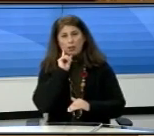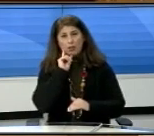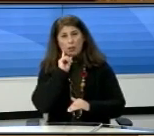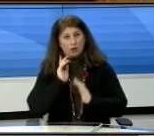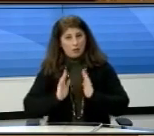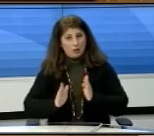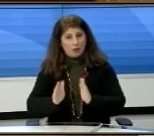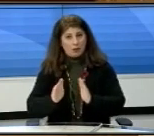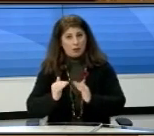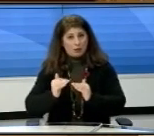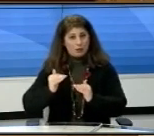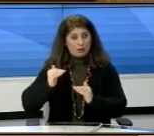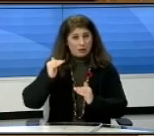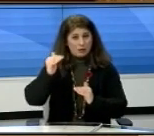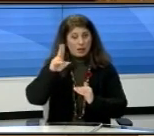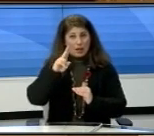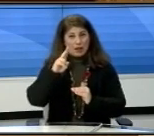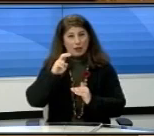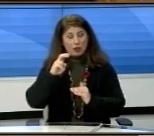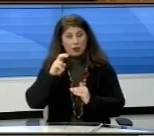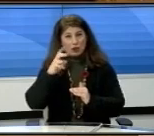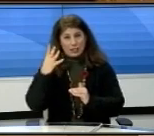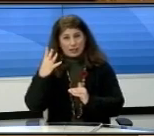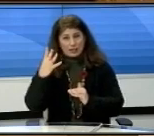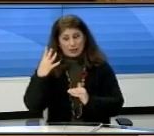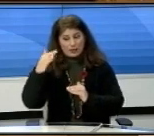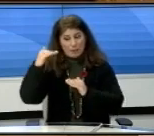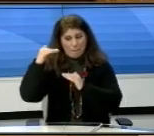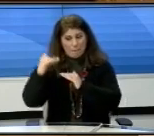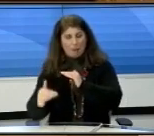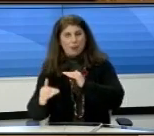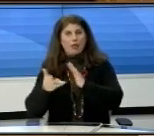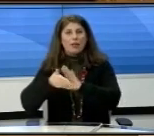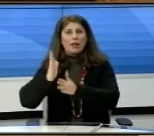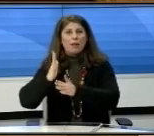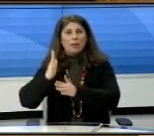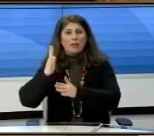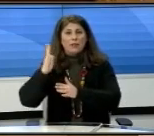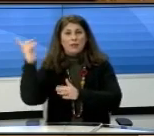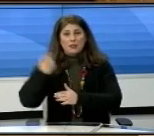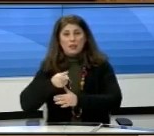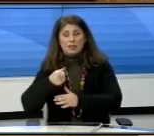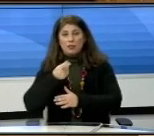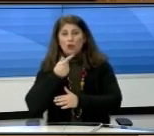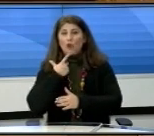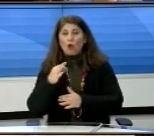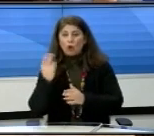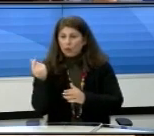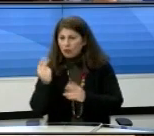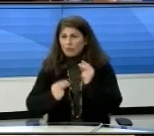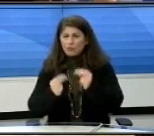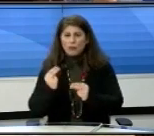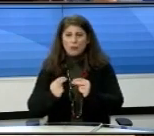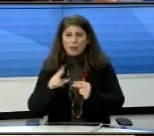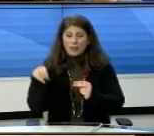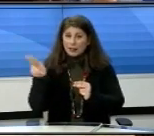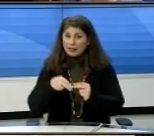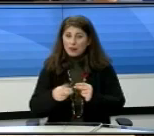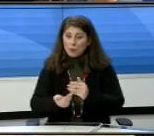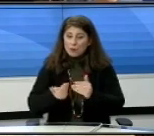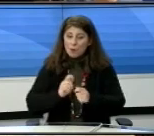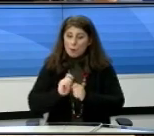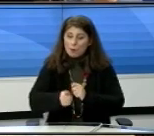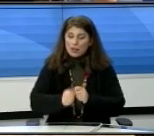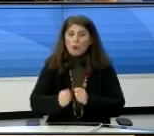επιτέλους στον ανώτατο ΦΠΑ από το 24% στο 15% σε μια σπασμένη οικονομία? Θα καταργήσουμε τις προπληρωμές των